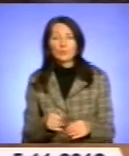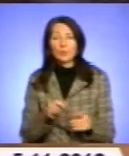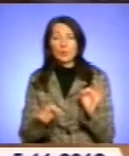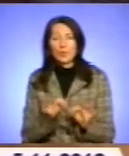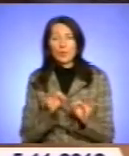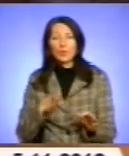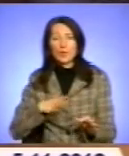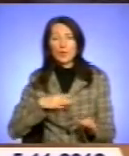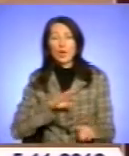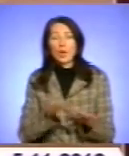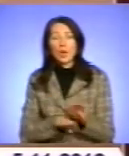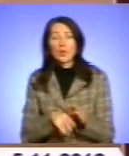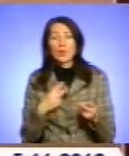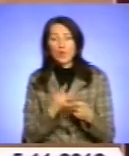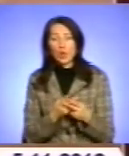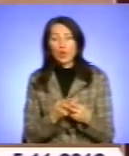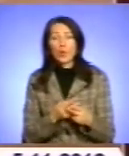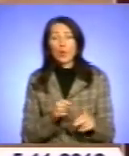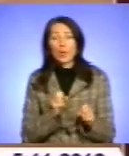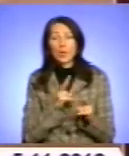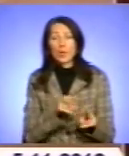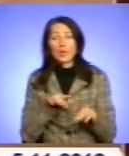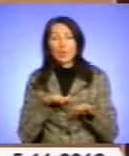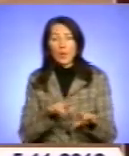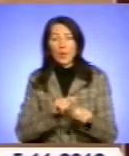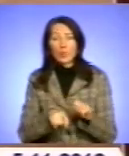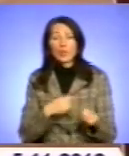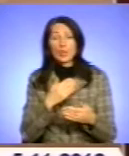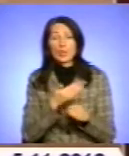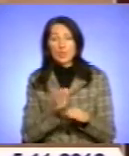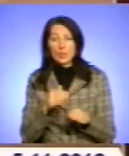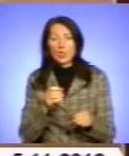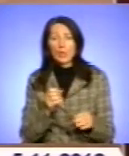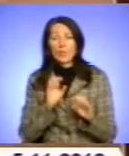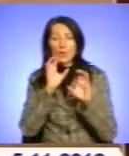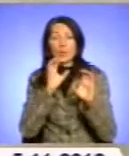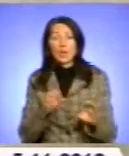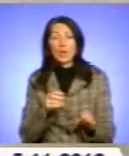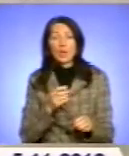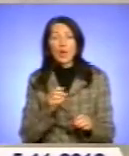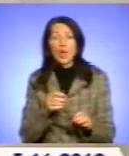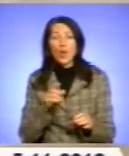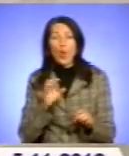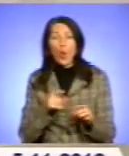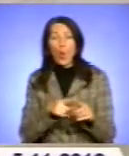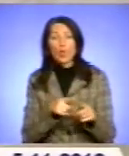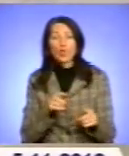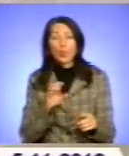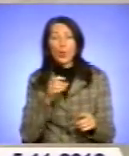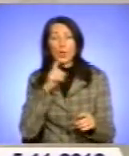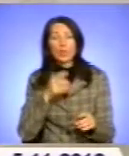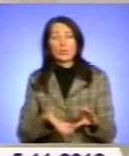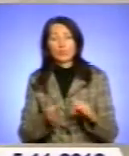вартою. Кримінальні справи, порушені за частинами 2 і 3 статті 185 Кримінального кодексу України, в результаті обернуться